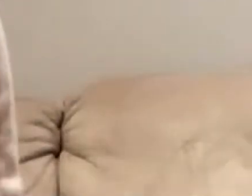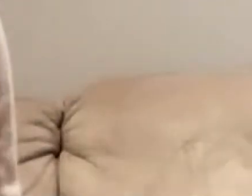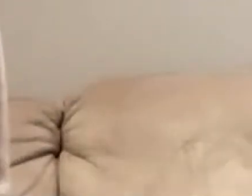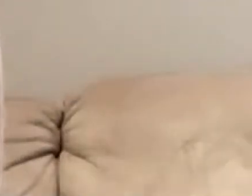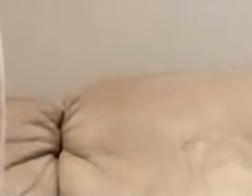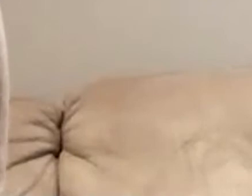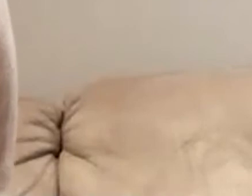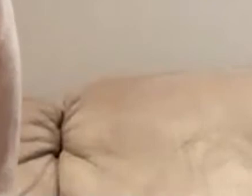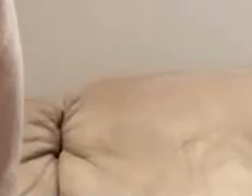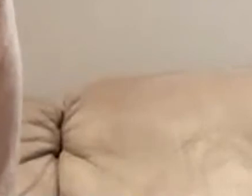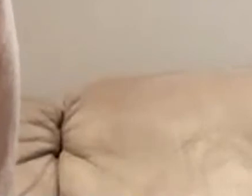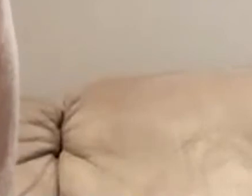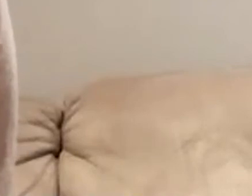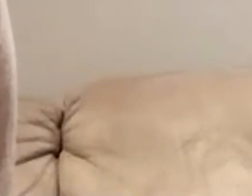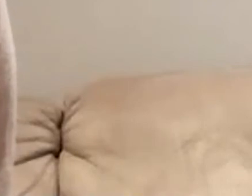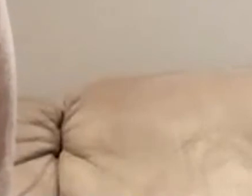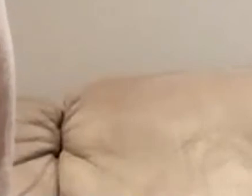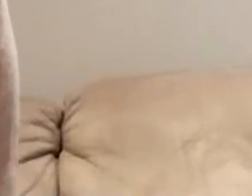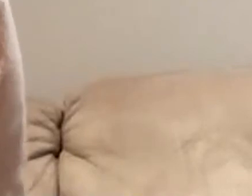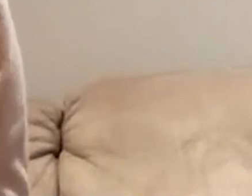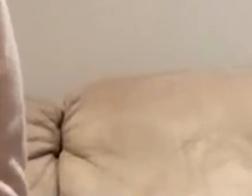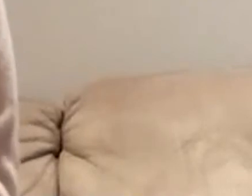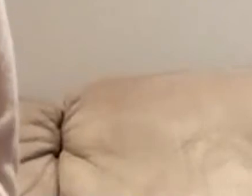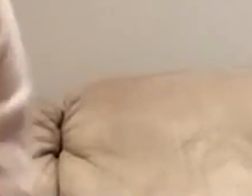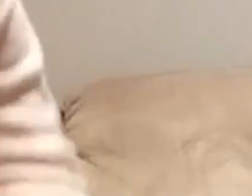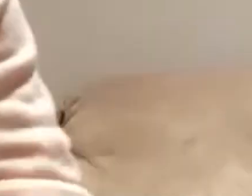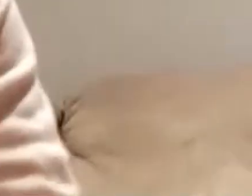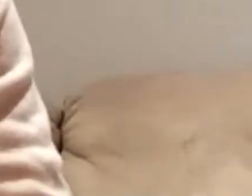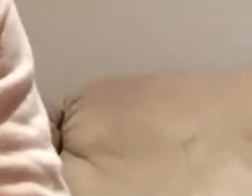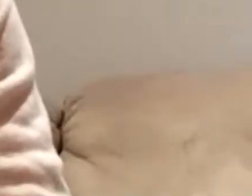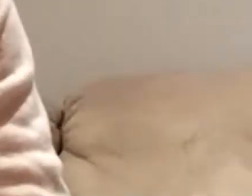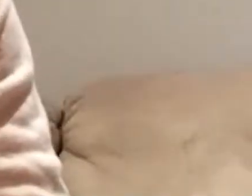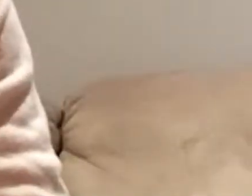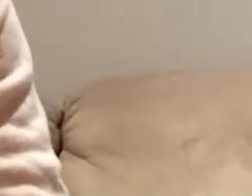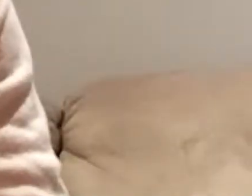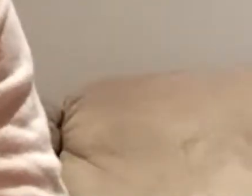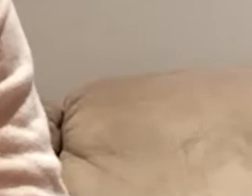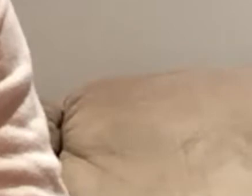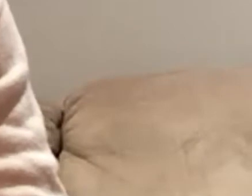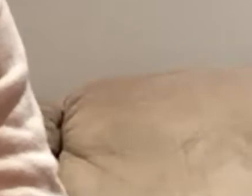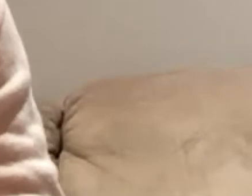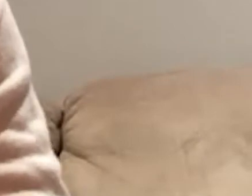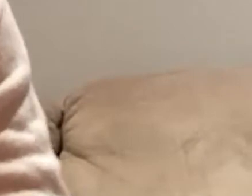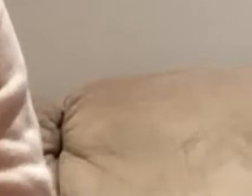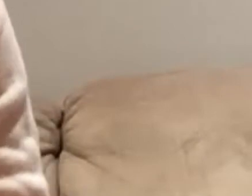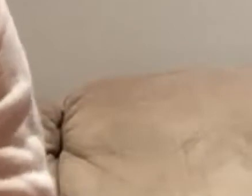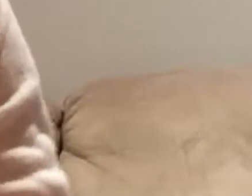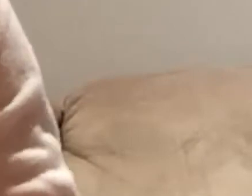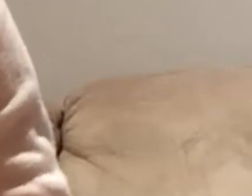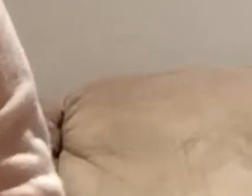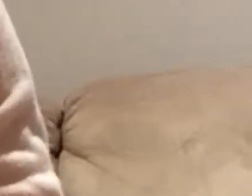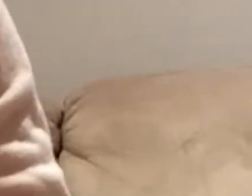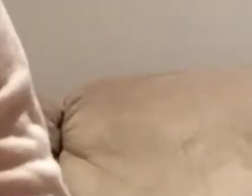puis vous laisser sur ça, mais la vidéo va pouvoir vous mettre en lumière un peu mieux, en images, qu'est-ce